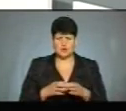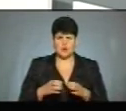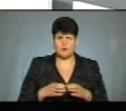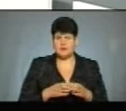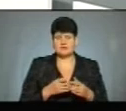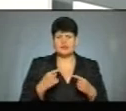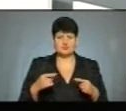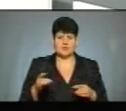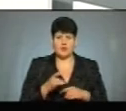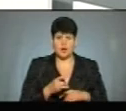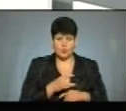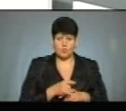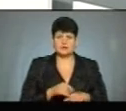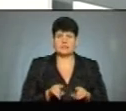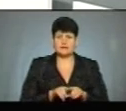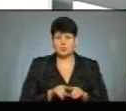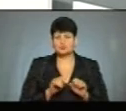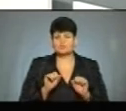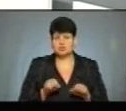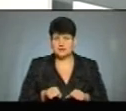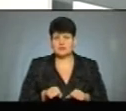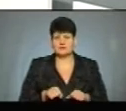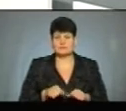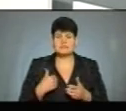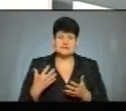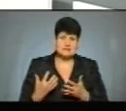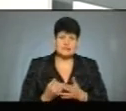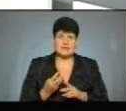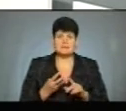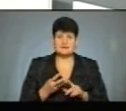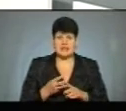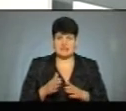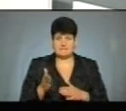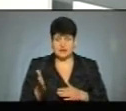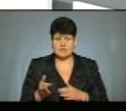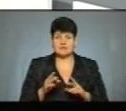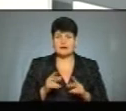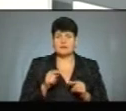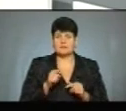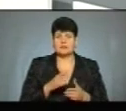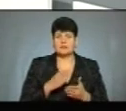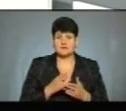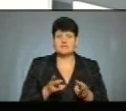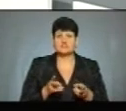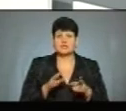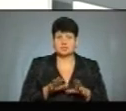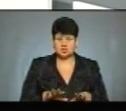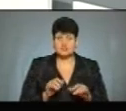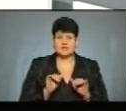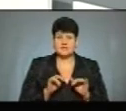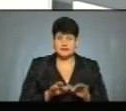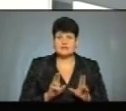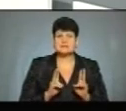інших районах, які також, можливо, ми знайдемо якийсь третій варіант, як би вони мали залишитися, діяти, з